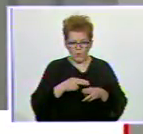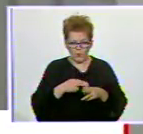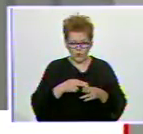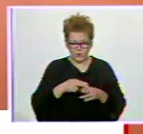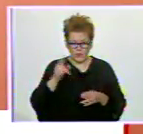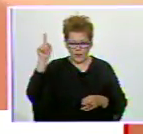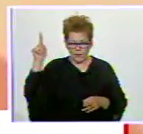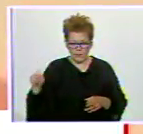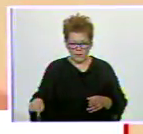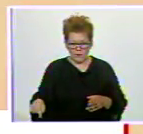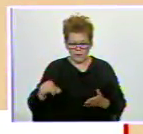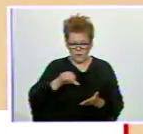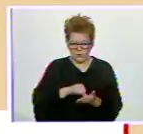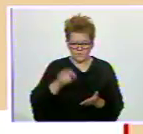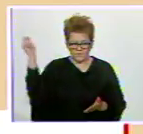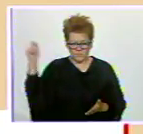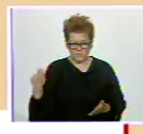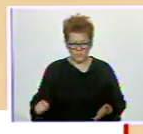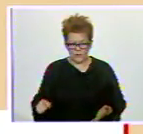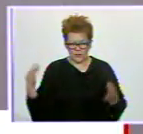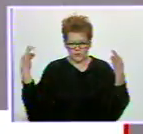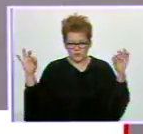lunii februarie. Specialiștii recomandă